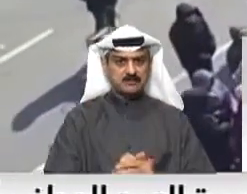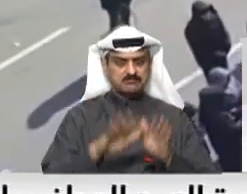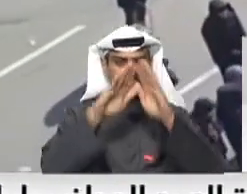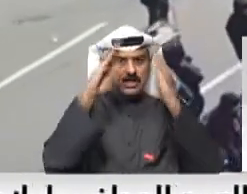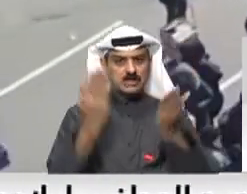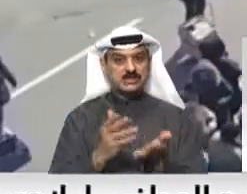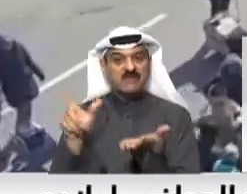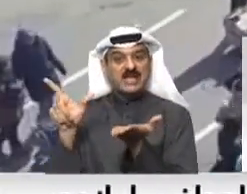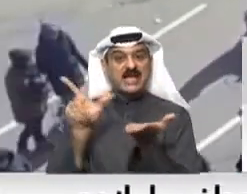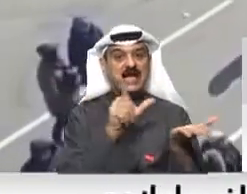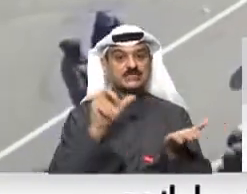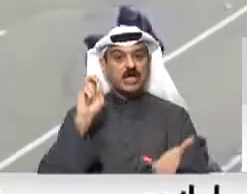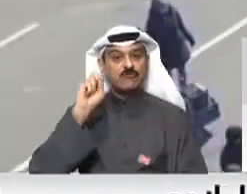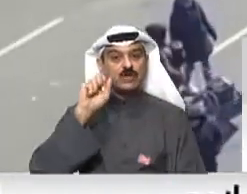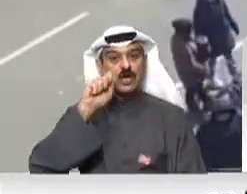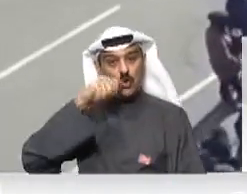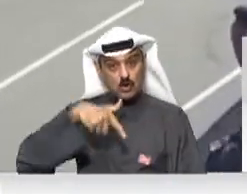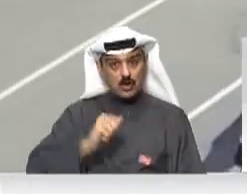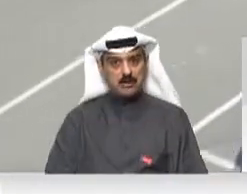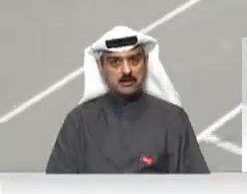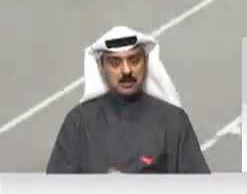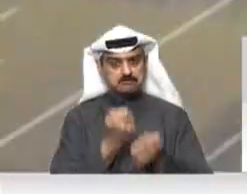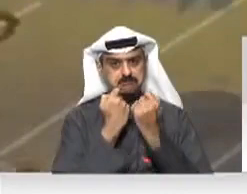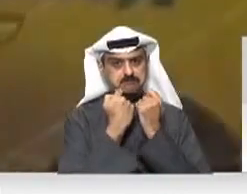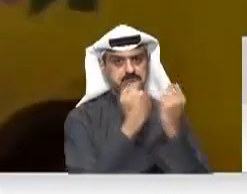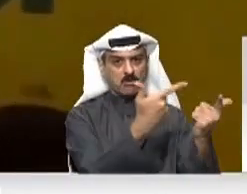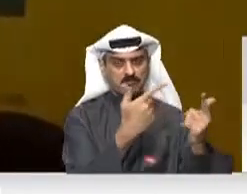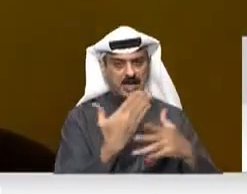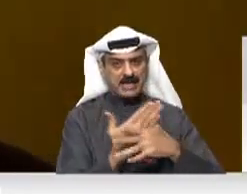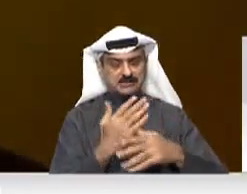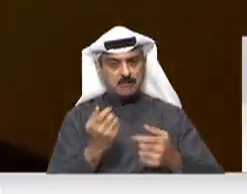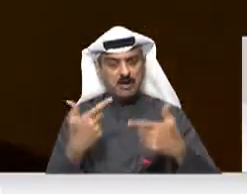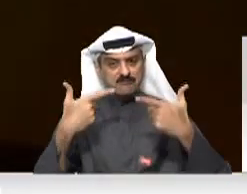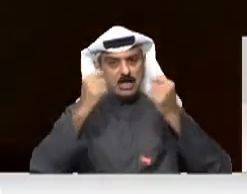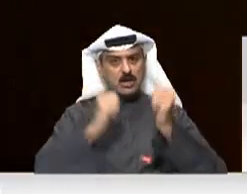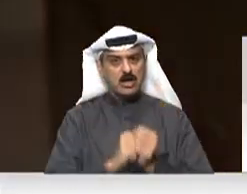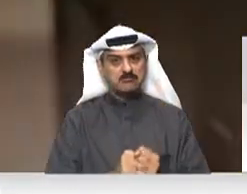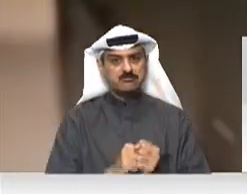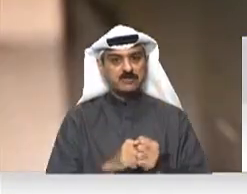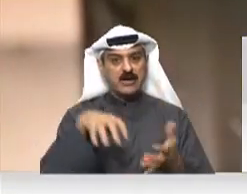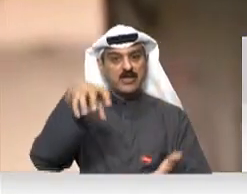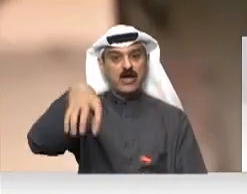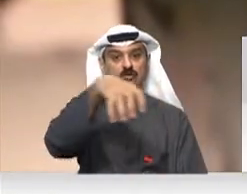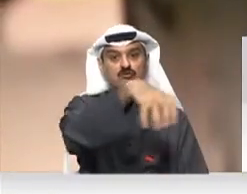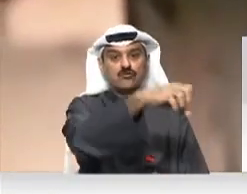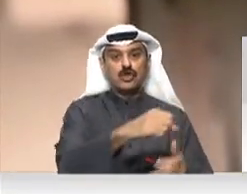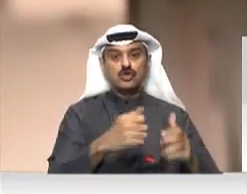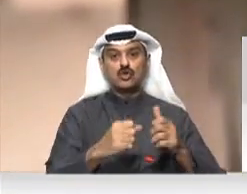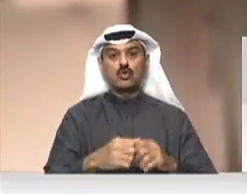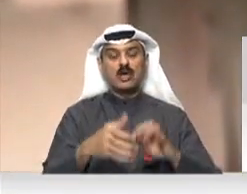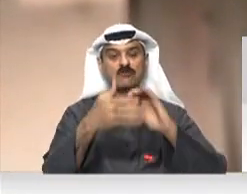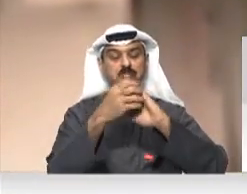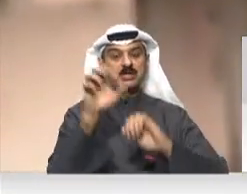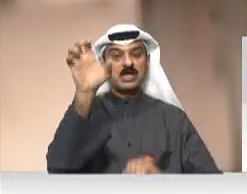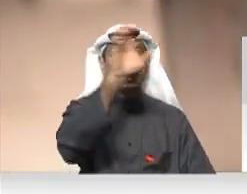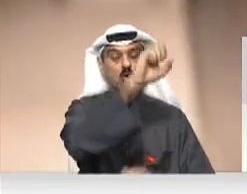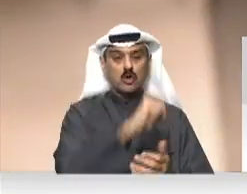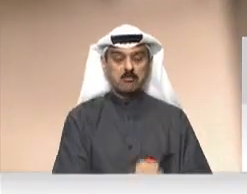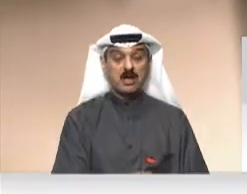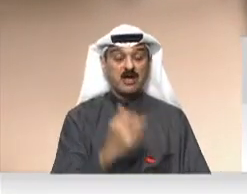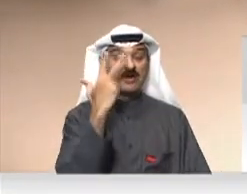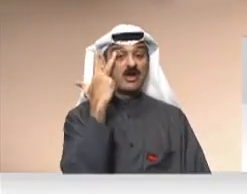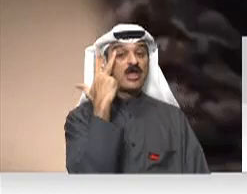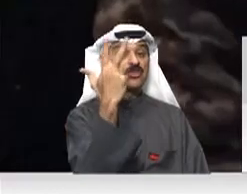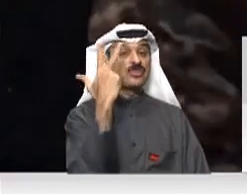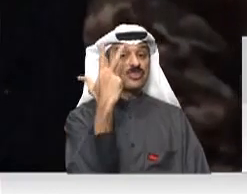اللاجئين الأوكرانيين الذين فروا من ويلات الحرب إلى الدول الأوروبية المجاورة بلغ نحو